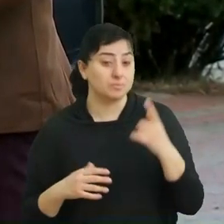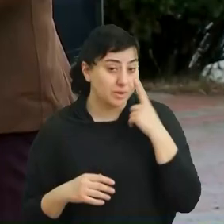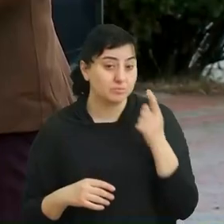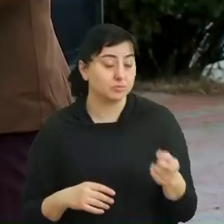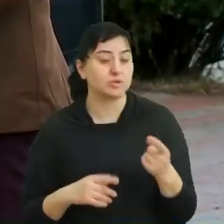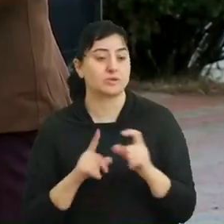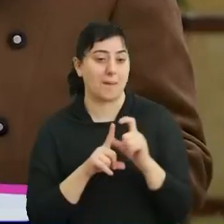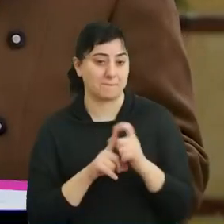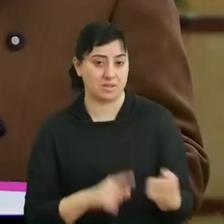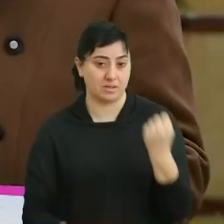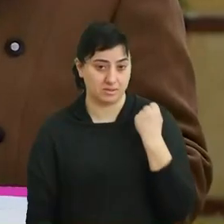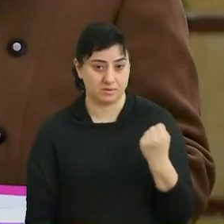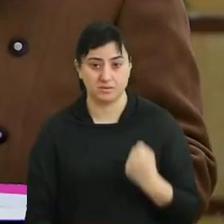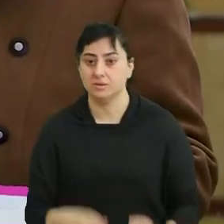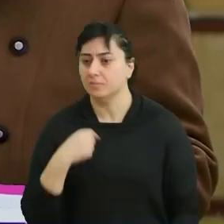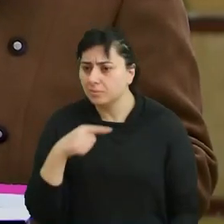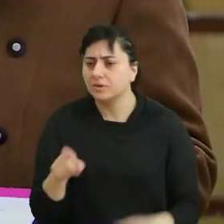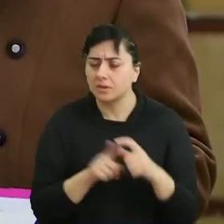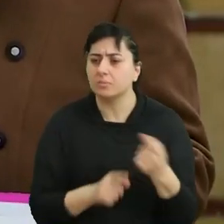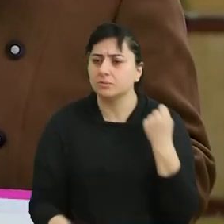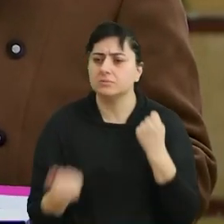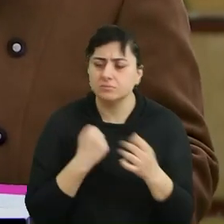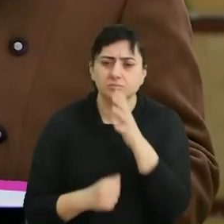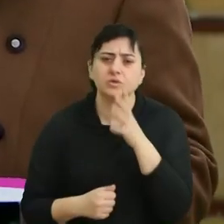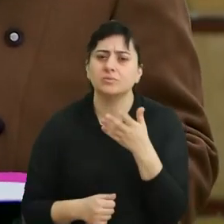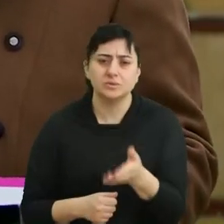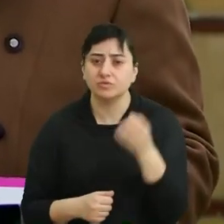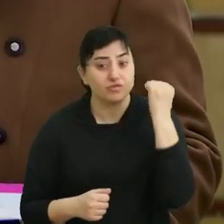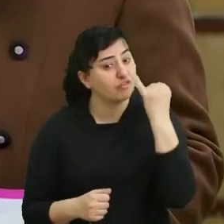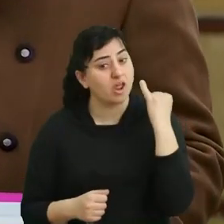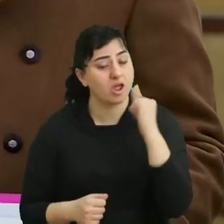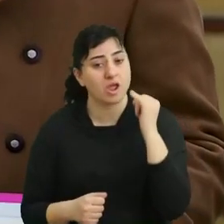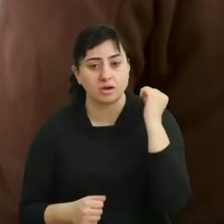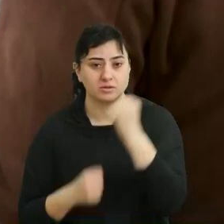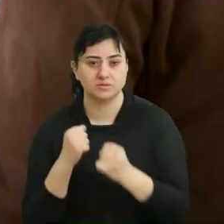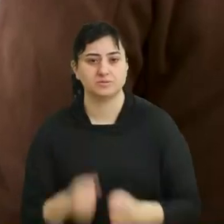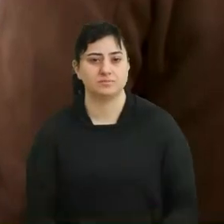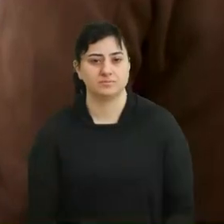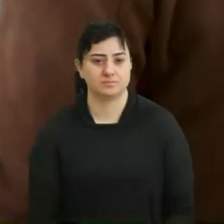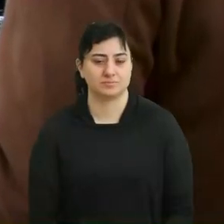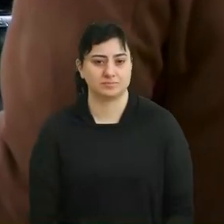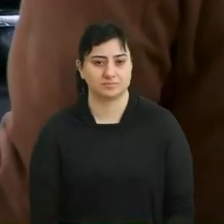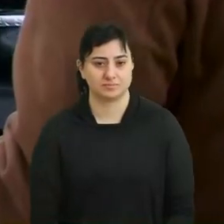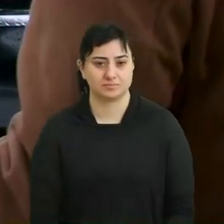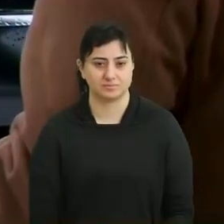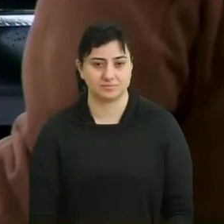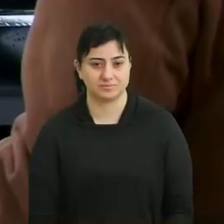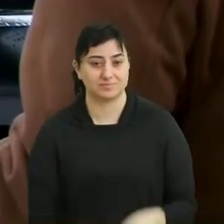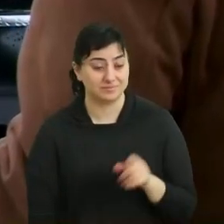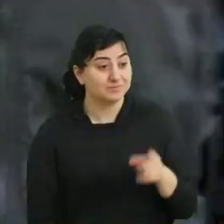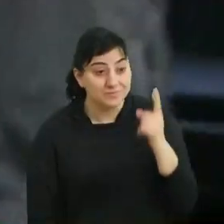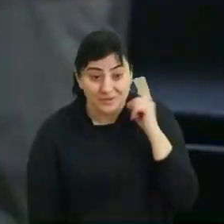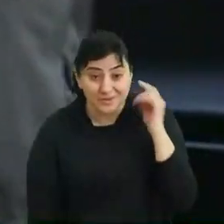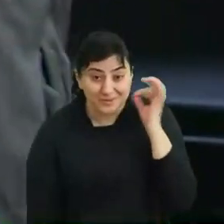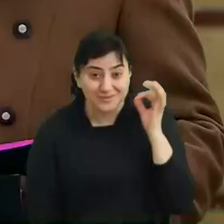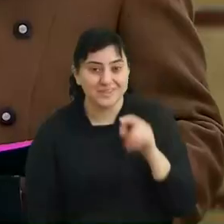Bu dambıl. Dambıl olduğunu biliyorum Şükrü. Şimdi o dambılla senin kafanı gözünü parçalayacağım ha. Ana, duydunuz